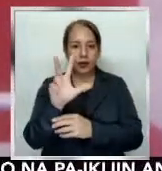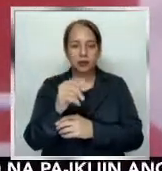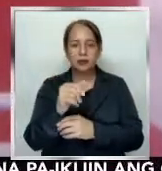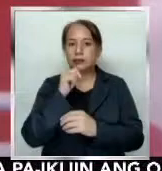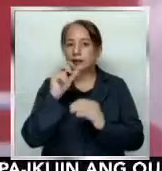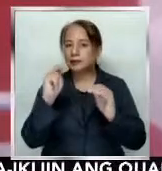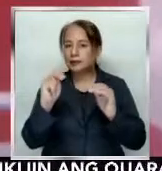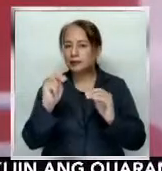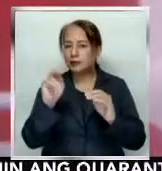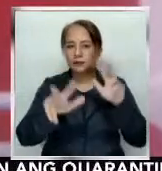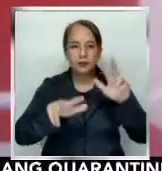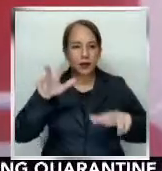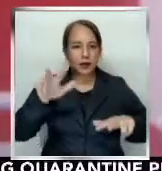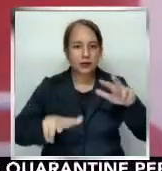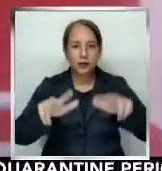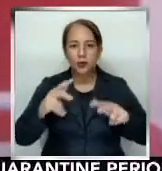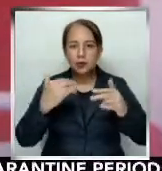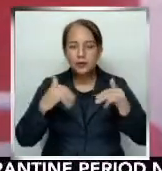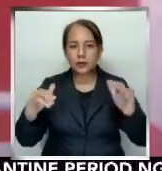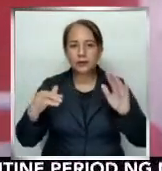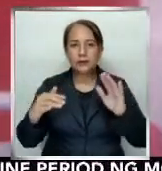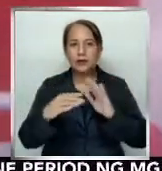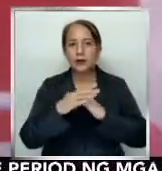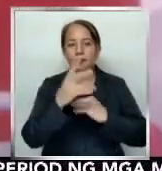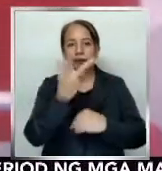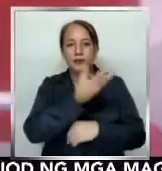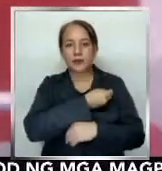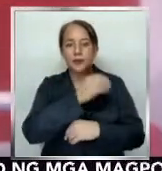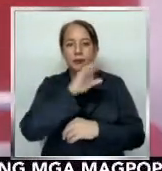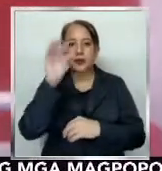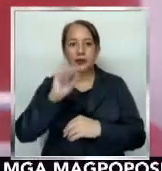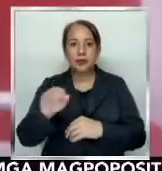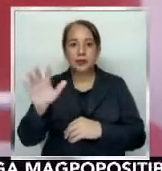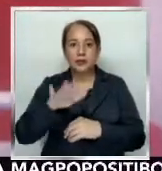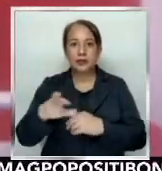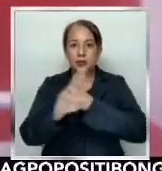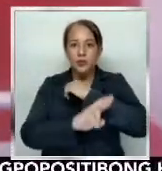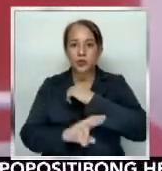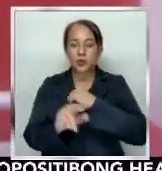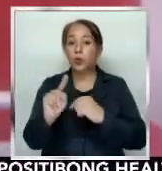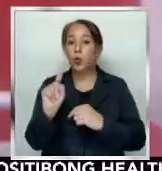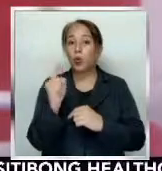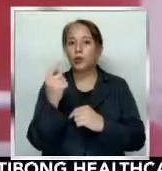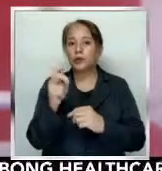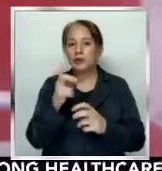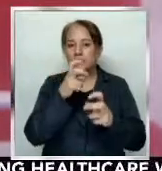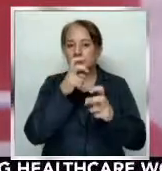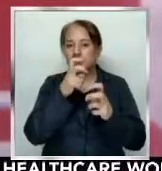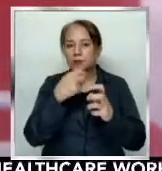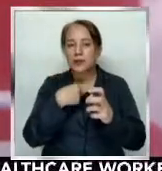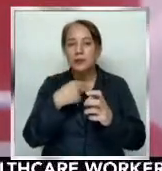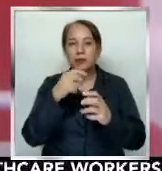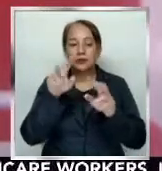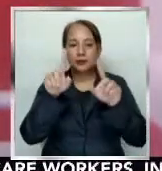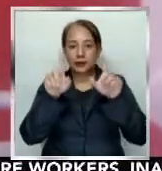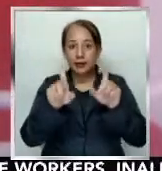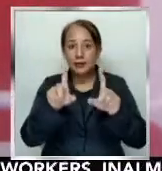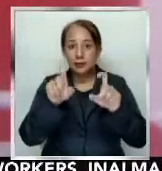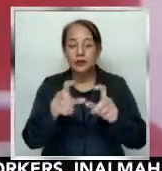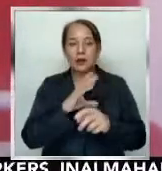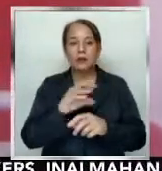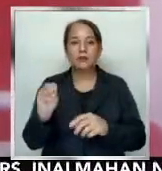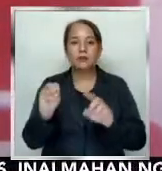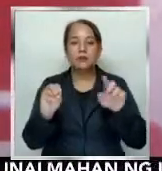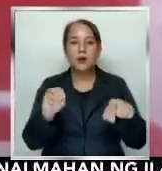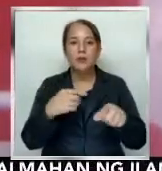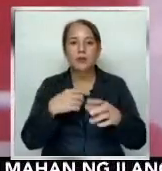magpanik dahil mataas naman ang vaccination rate sa rehiyon. Kailangan lang daw paigtingin ang mass testing at hikayatin na magpabakuna